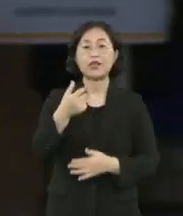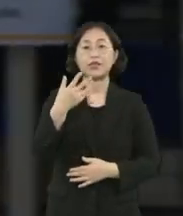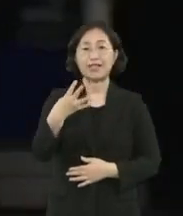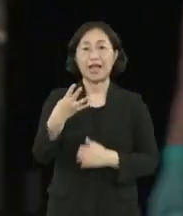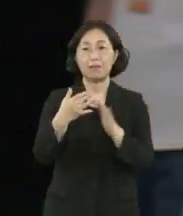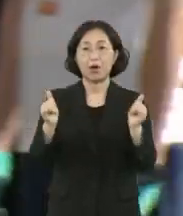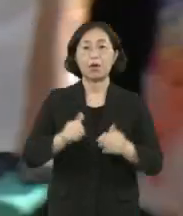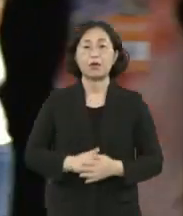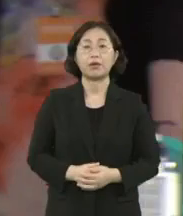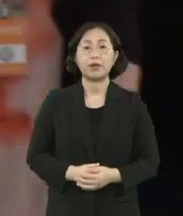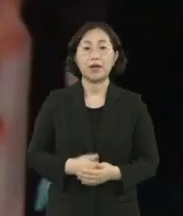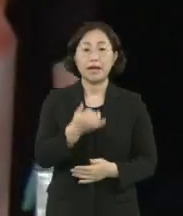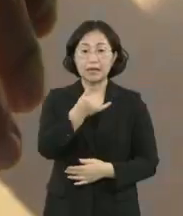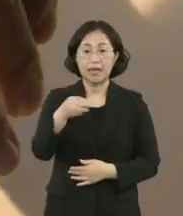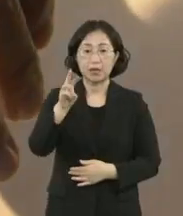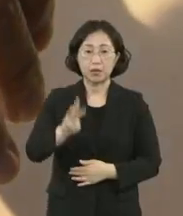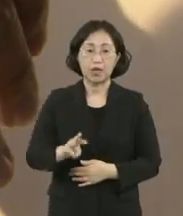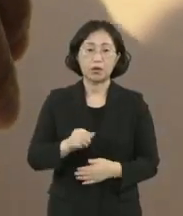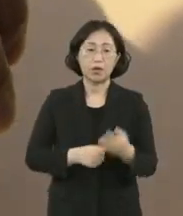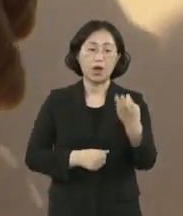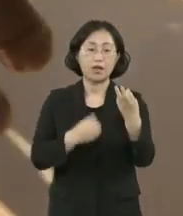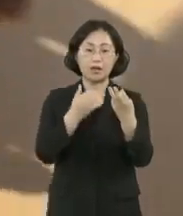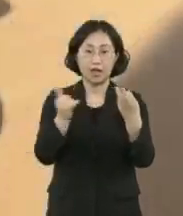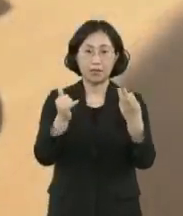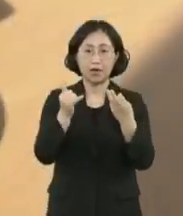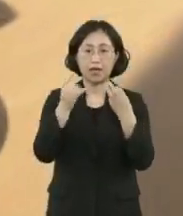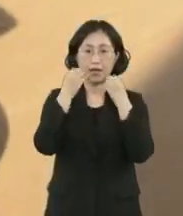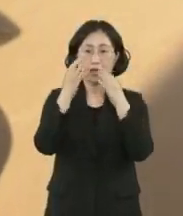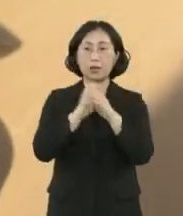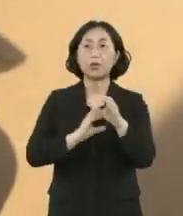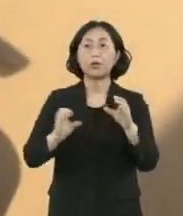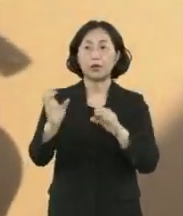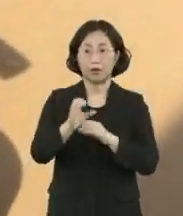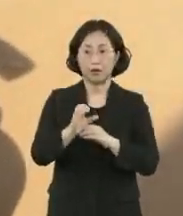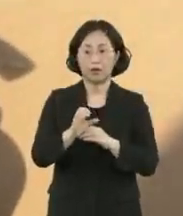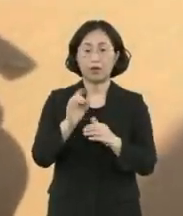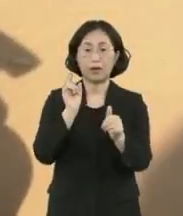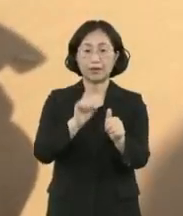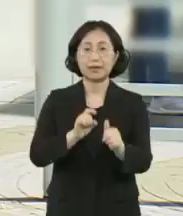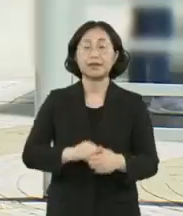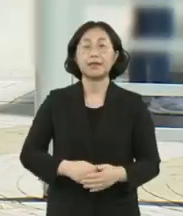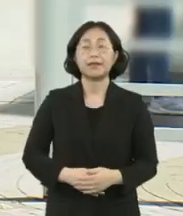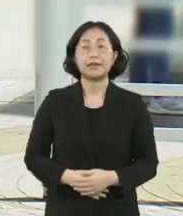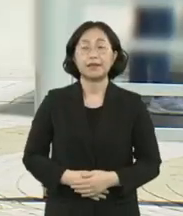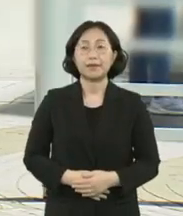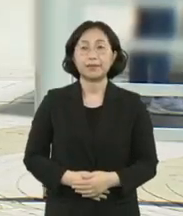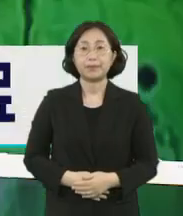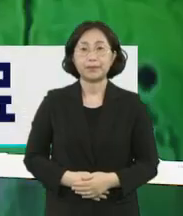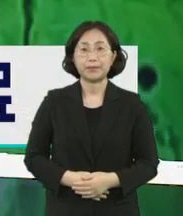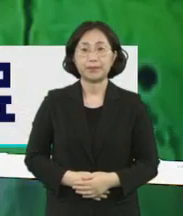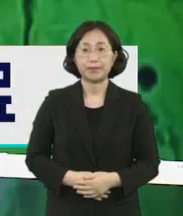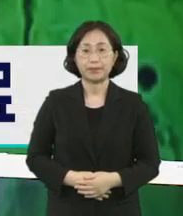받았습니다. 세종에서도 13명의 신규 확진자가 발생했습니다.